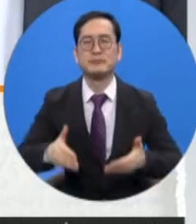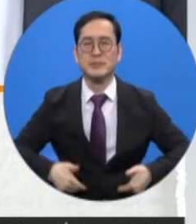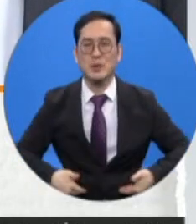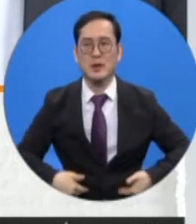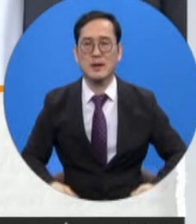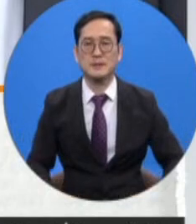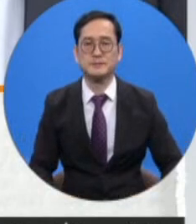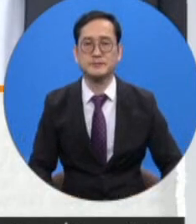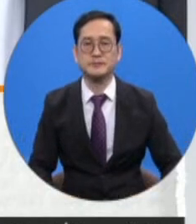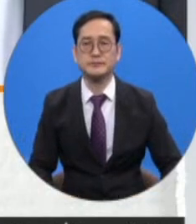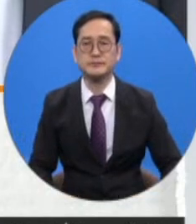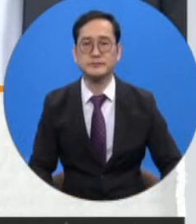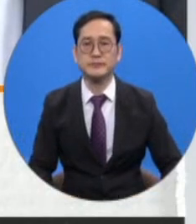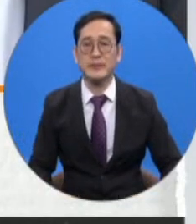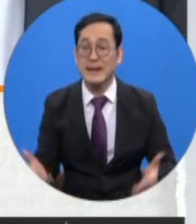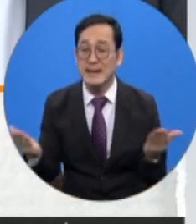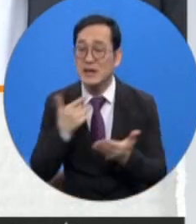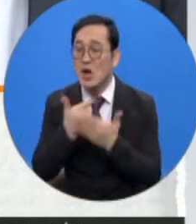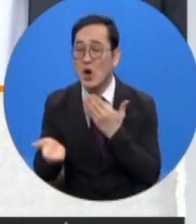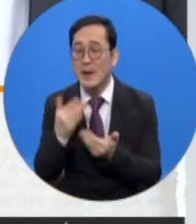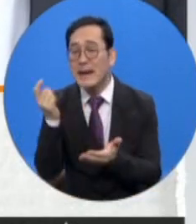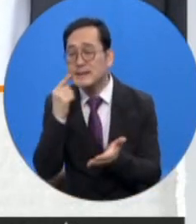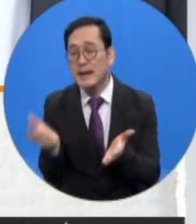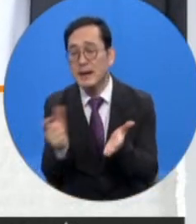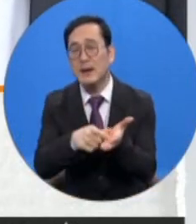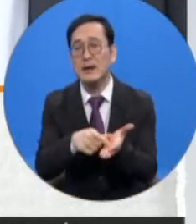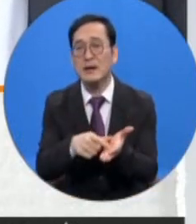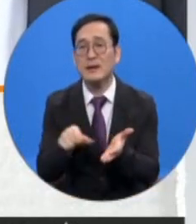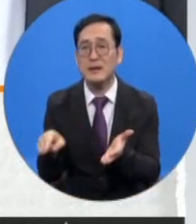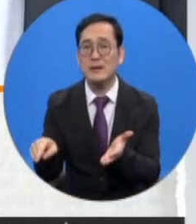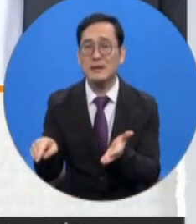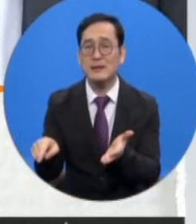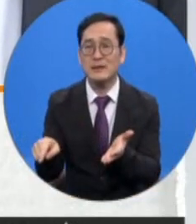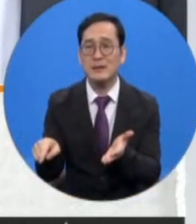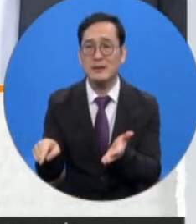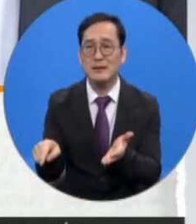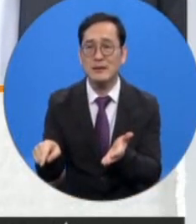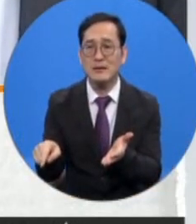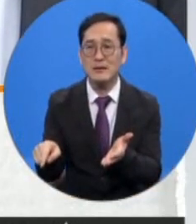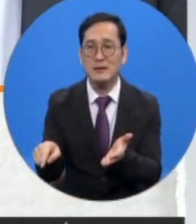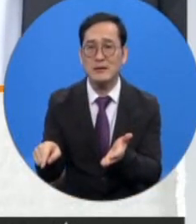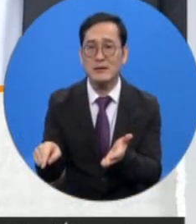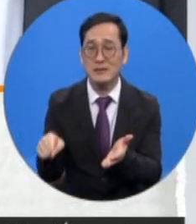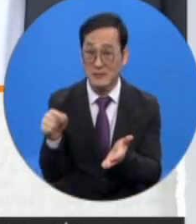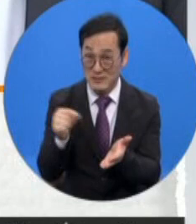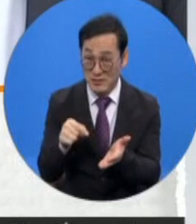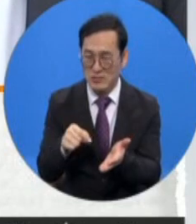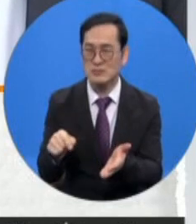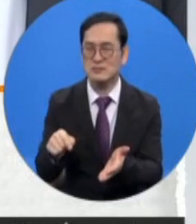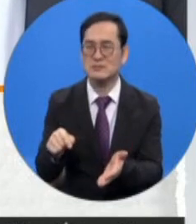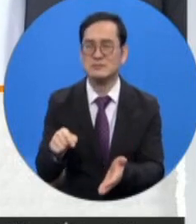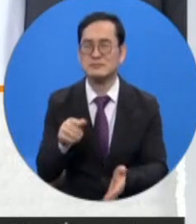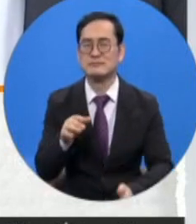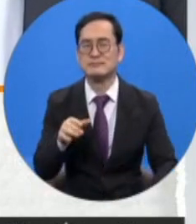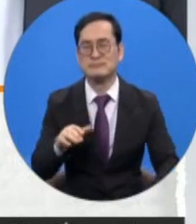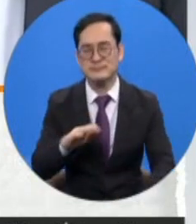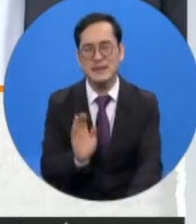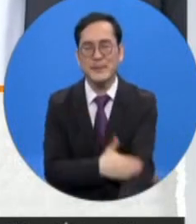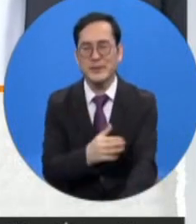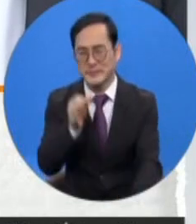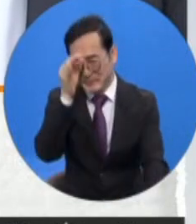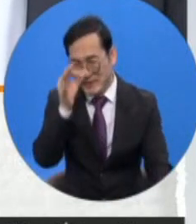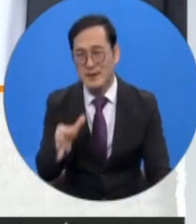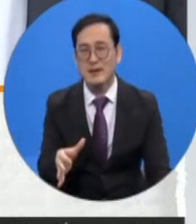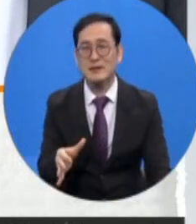논란이라든지 국민들 보시기에 적절치 않다고 판단되는 많은 내용들에 대해서 전체적인 송구한 마음, 늘 죄송한 마음을 갖고 있다는